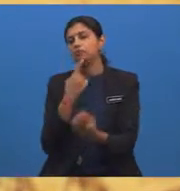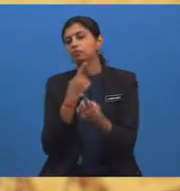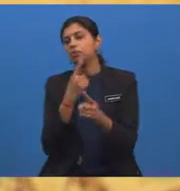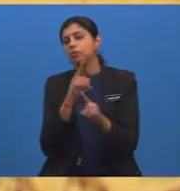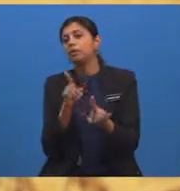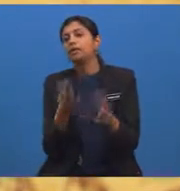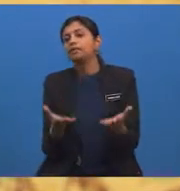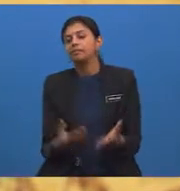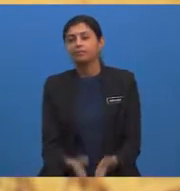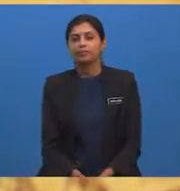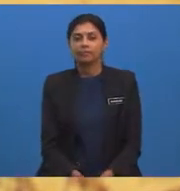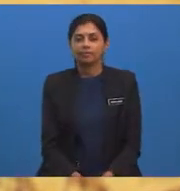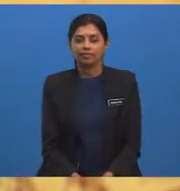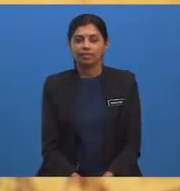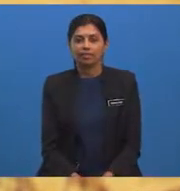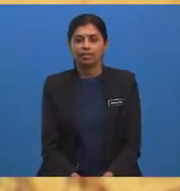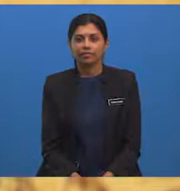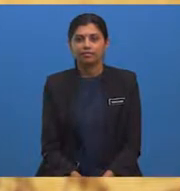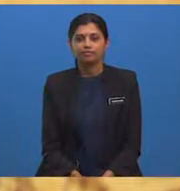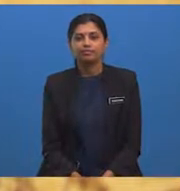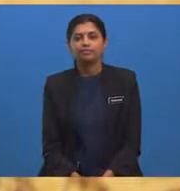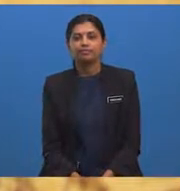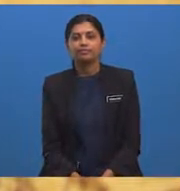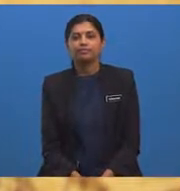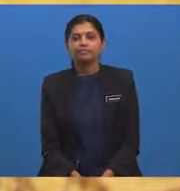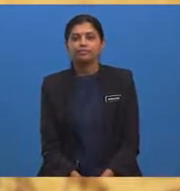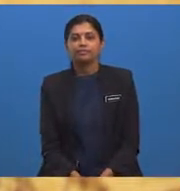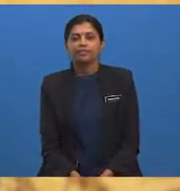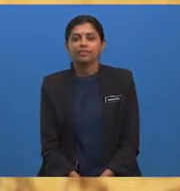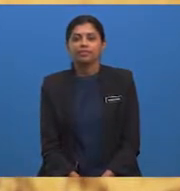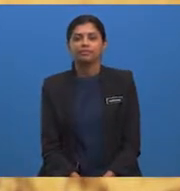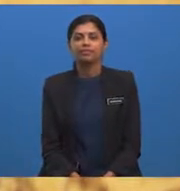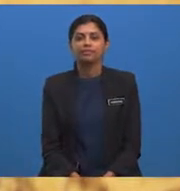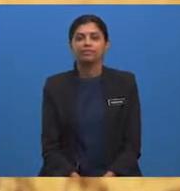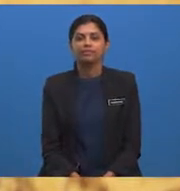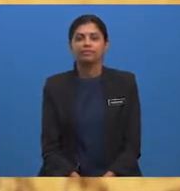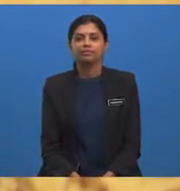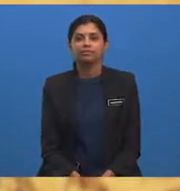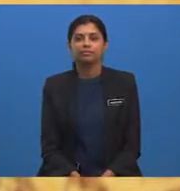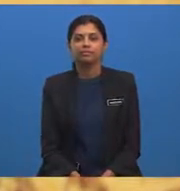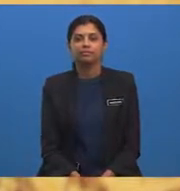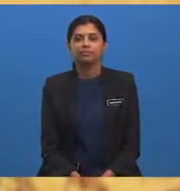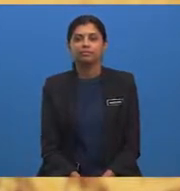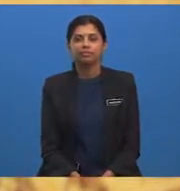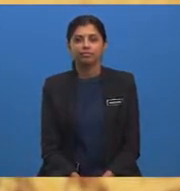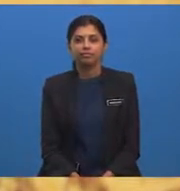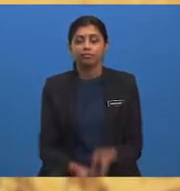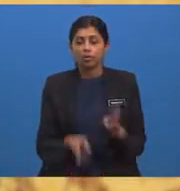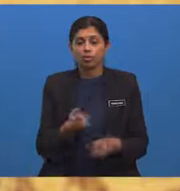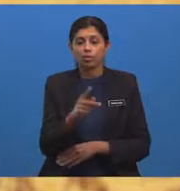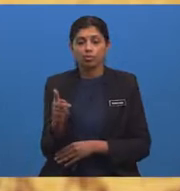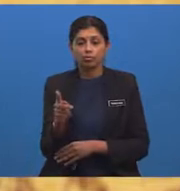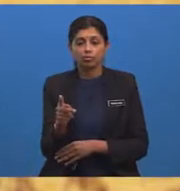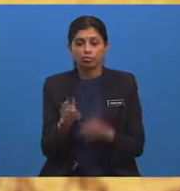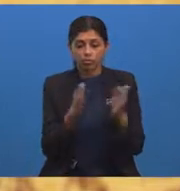ciri-ciri unik yang membezakan setiap individu tersebut. Walaupun setiap individu tersebut mempunyai